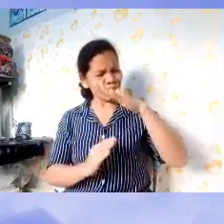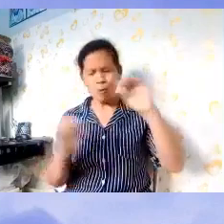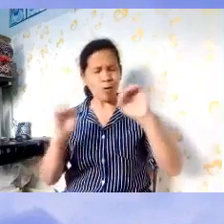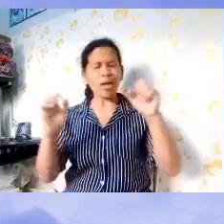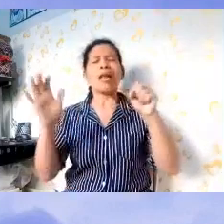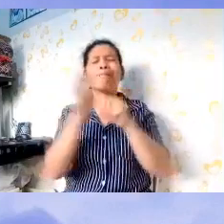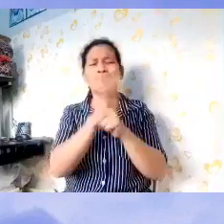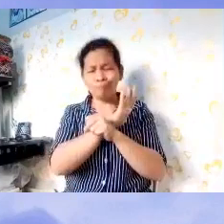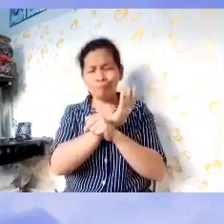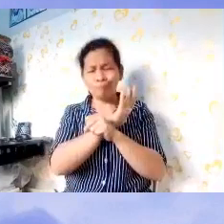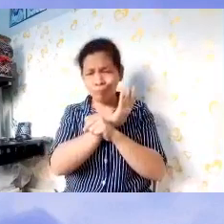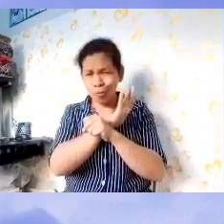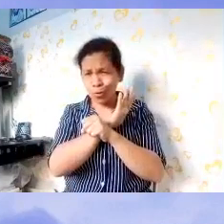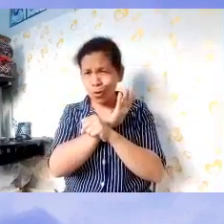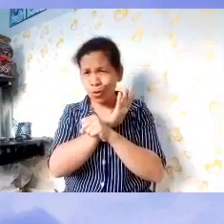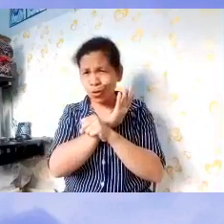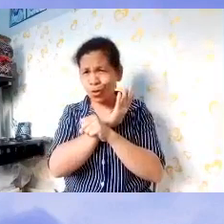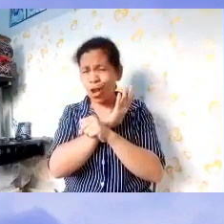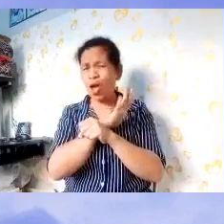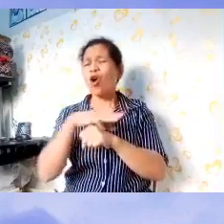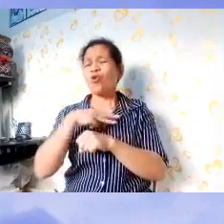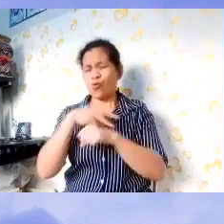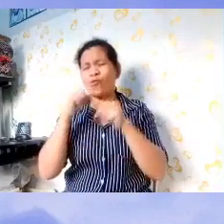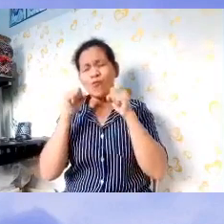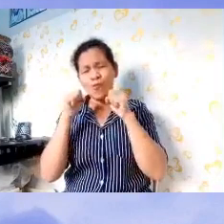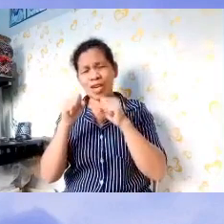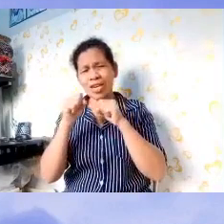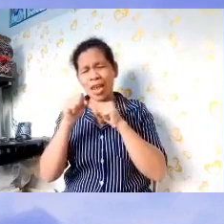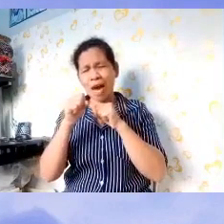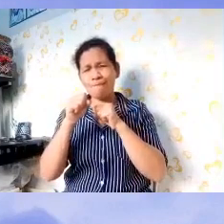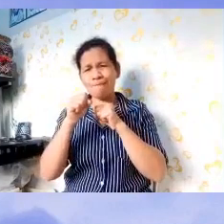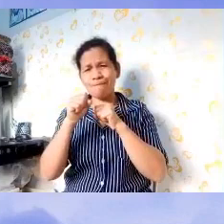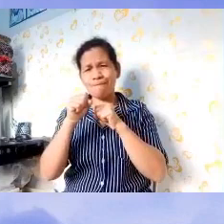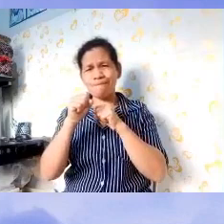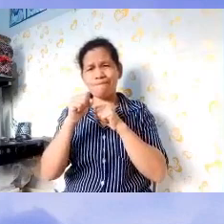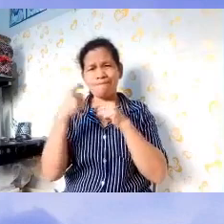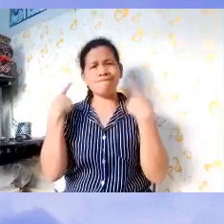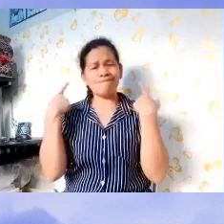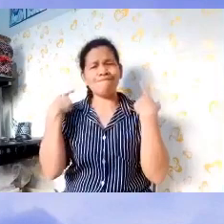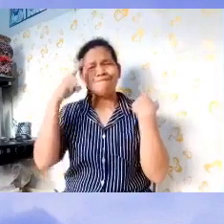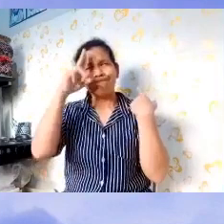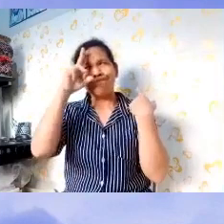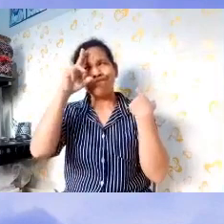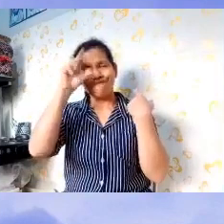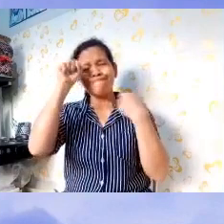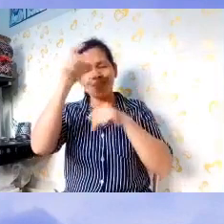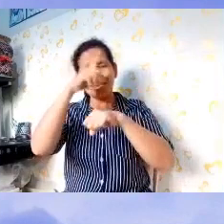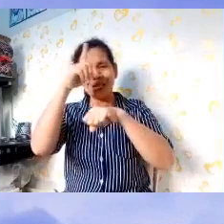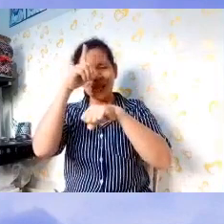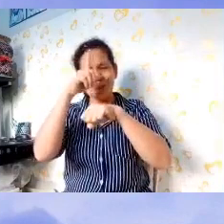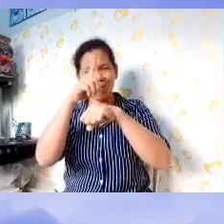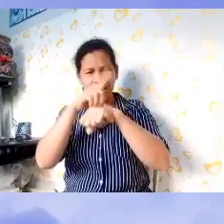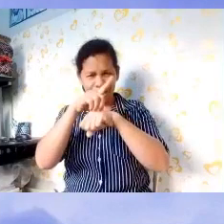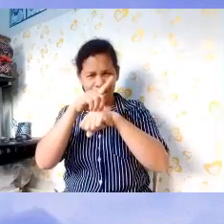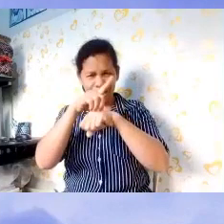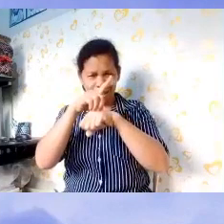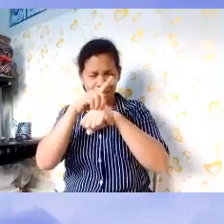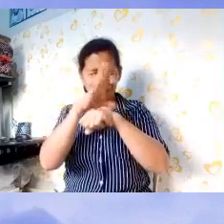isang talata, ay ng kaalaman ng kanyang kalooban sa buong karunungan at spiritual na